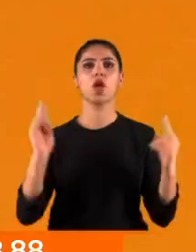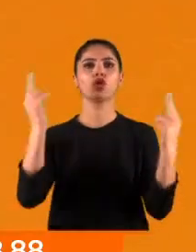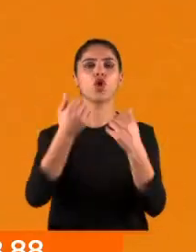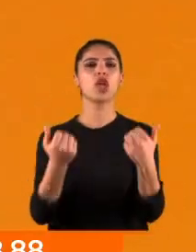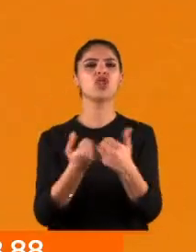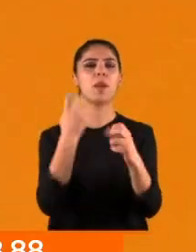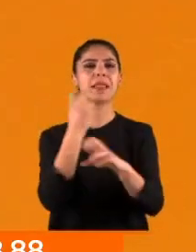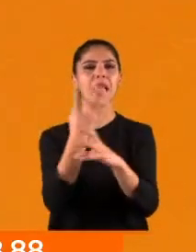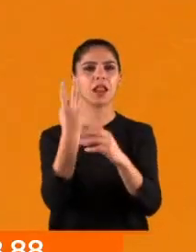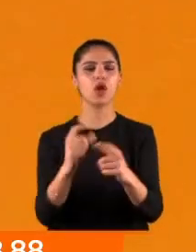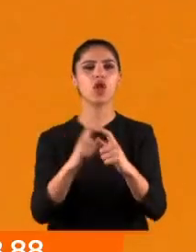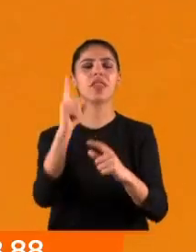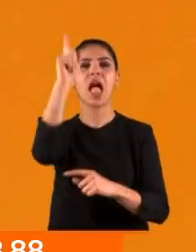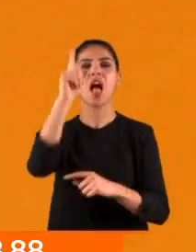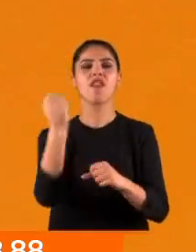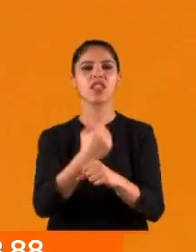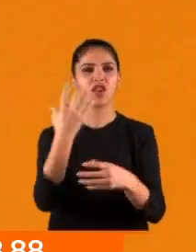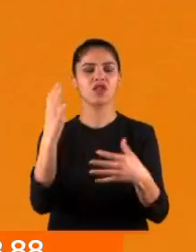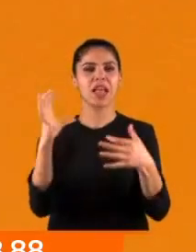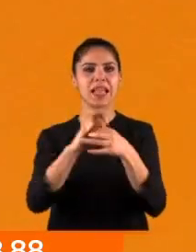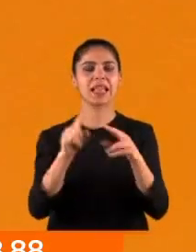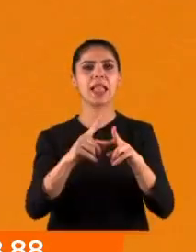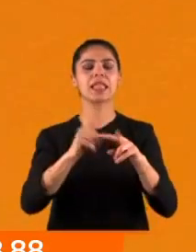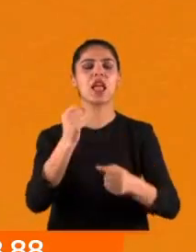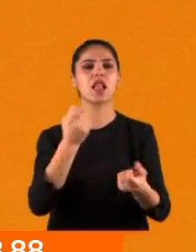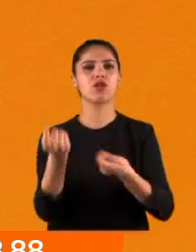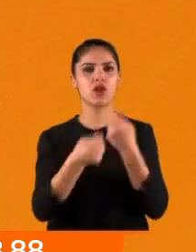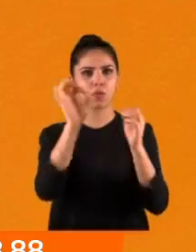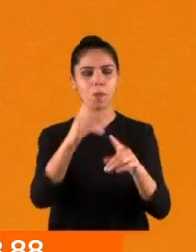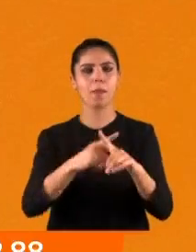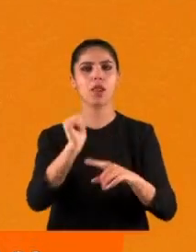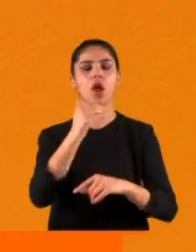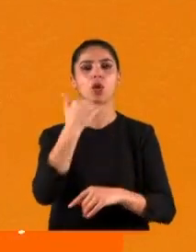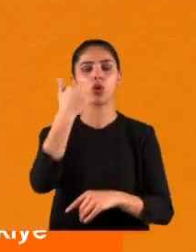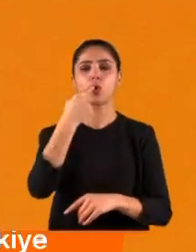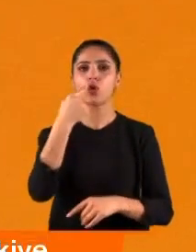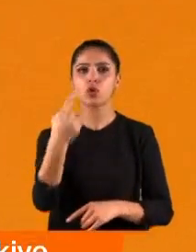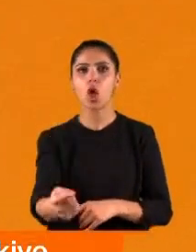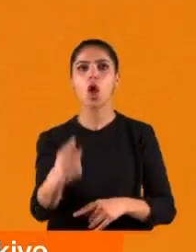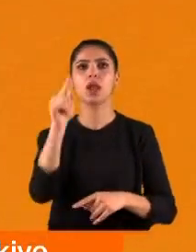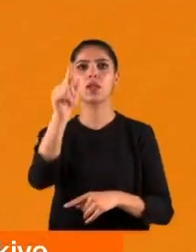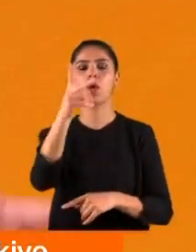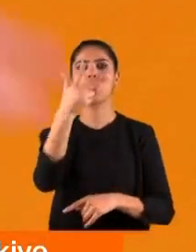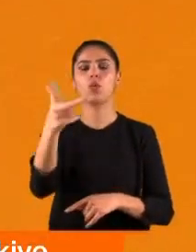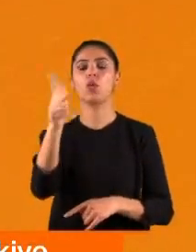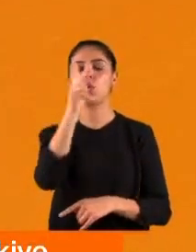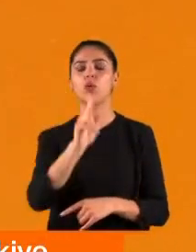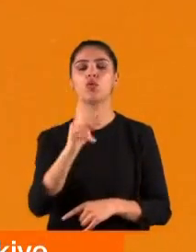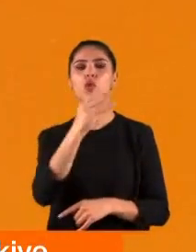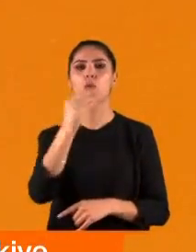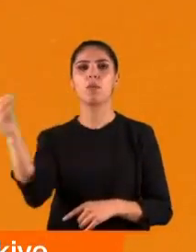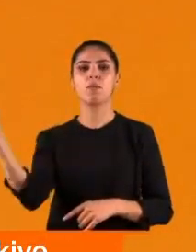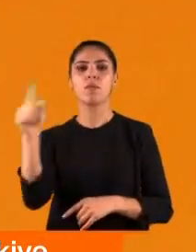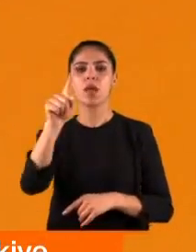Dünyaya çarpma riski olan göktaşları ile ilgili NASA'nın harekete geçtiğini pazar günü aktarmıştık. DART adlı 330 milyon dolarlık görev asteroide